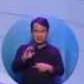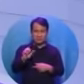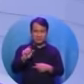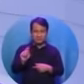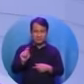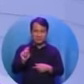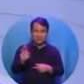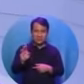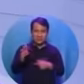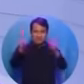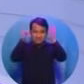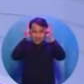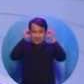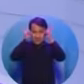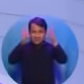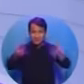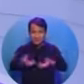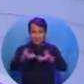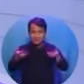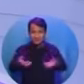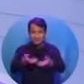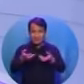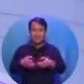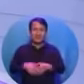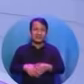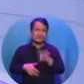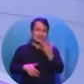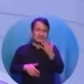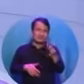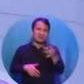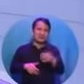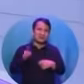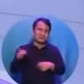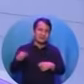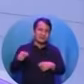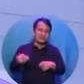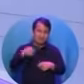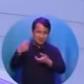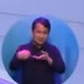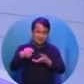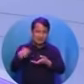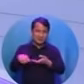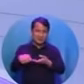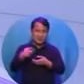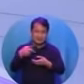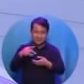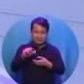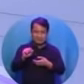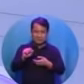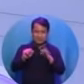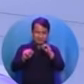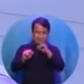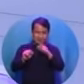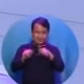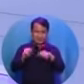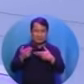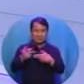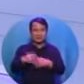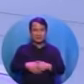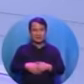ko. Pinaka-favorite na misis ko, pinaka-favorite ng tatay ko, pakbit. Ooh. Ano ba yun? Pakbit Ilocos? Pakbit